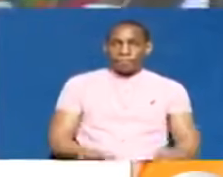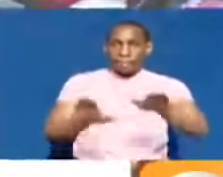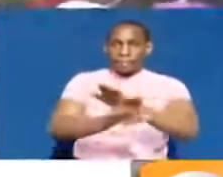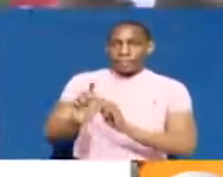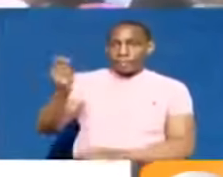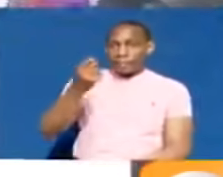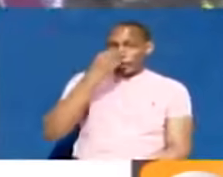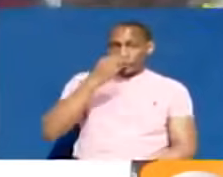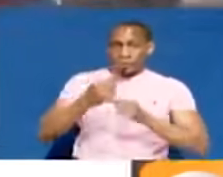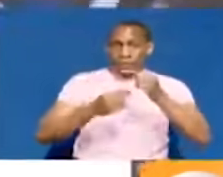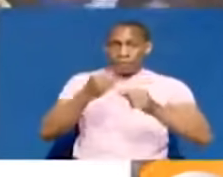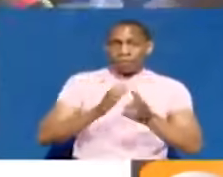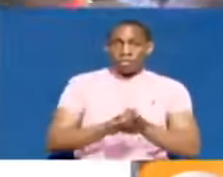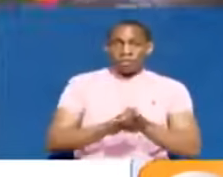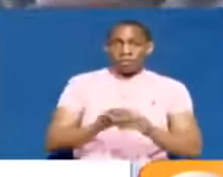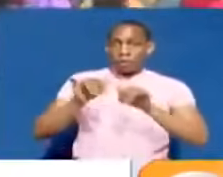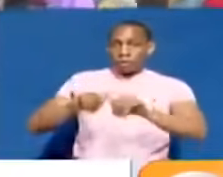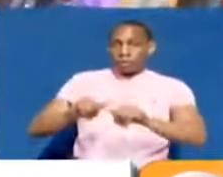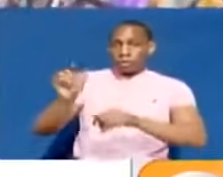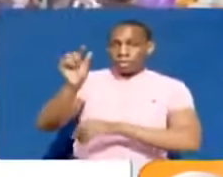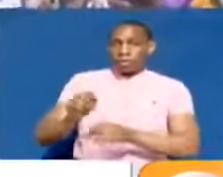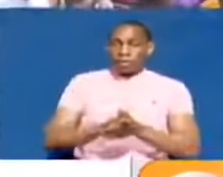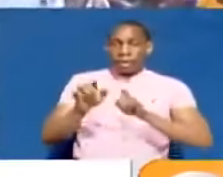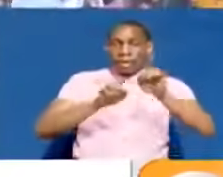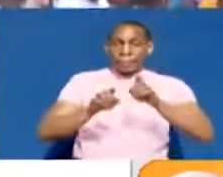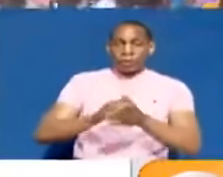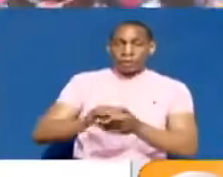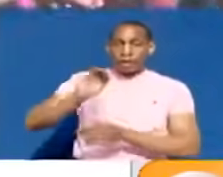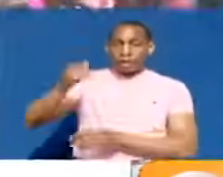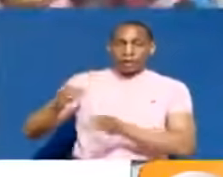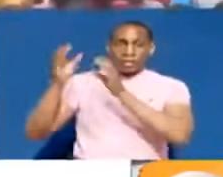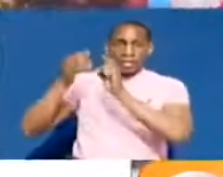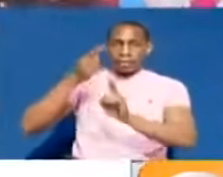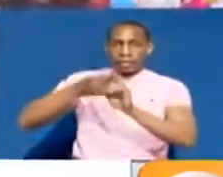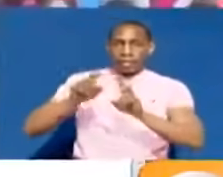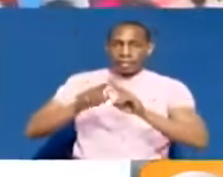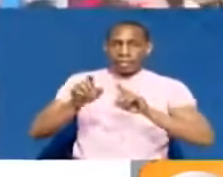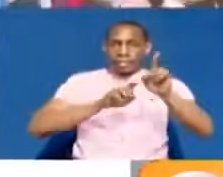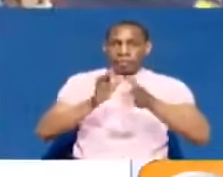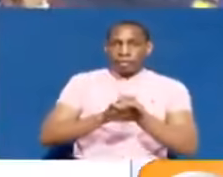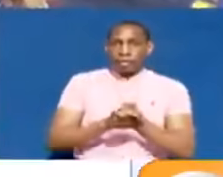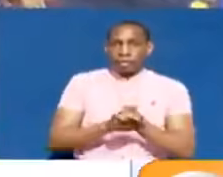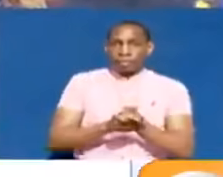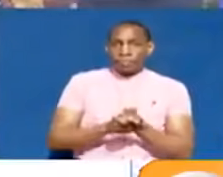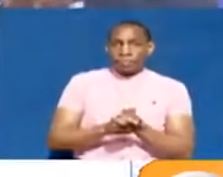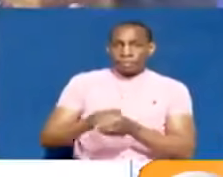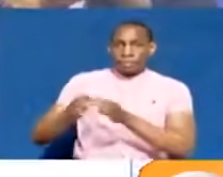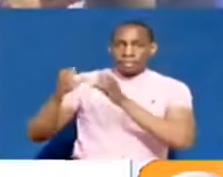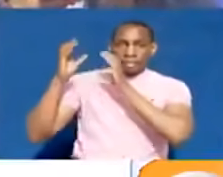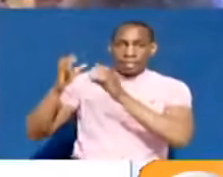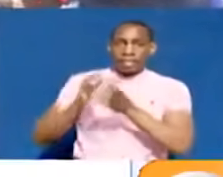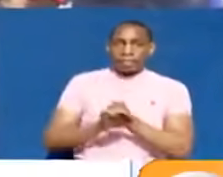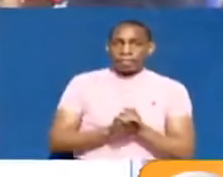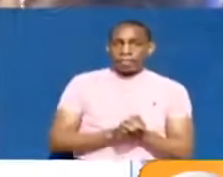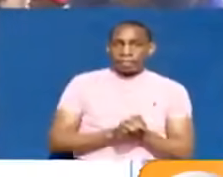Naibu wa rais William Ruto ameendelea kukita kambi pwani kwa kuzuru kaunti za Kilifi na Kwale. Ruto akianza ziara yake Magarini, kisha Ganze, Kilifi